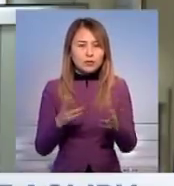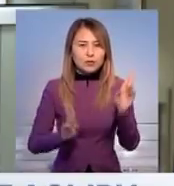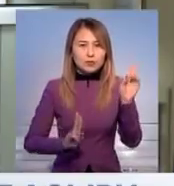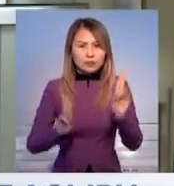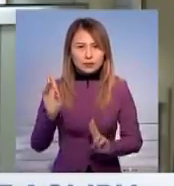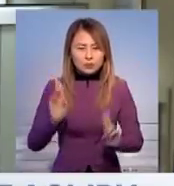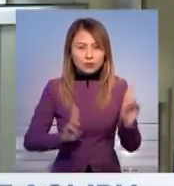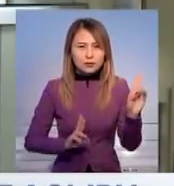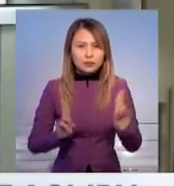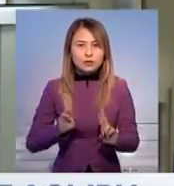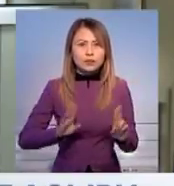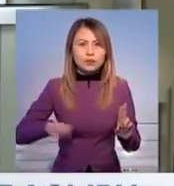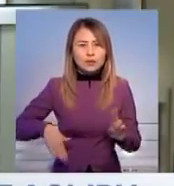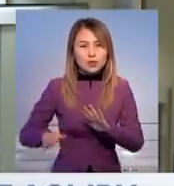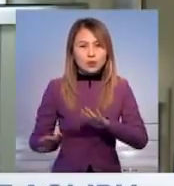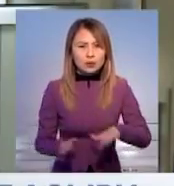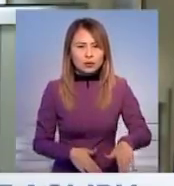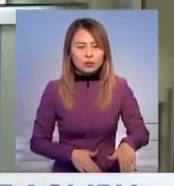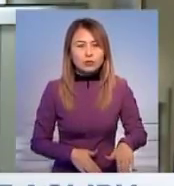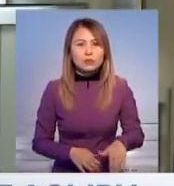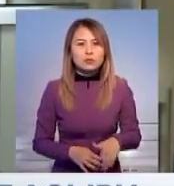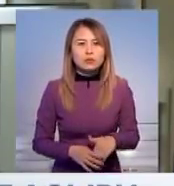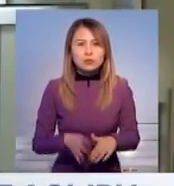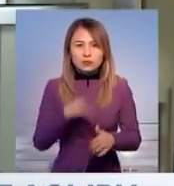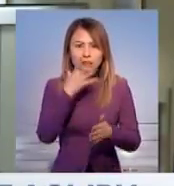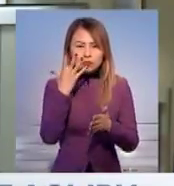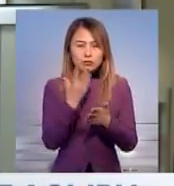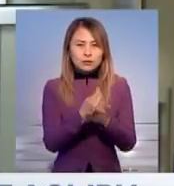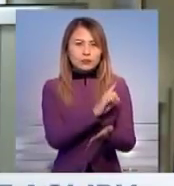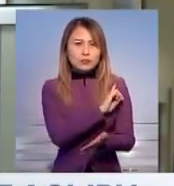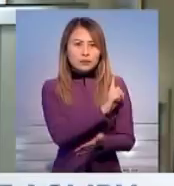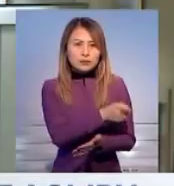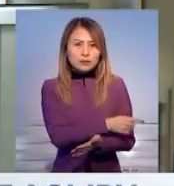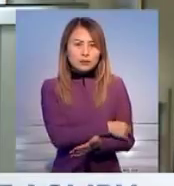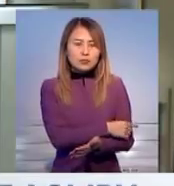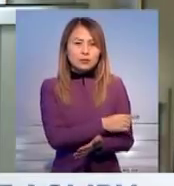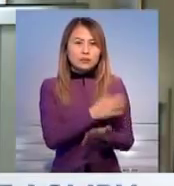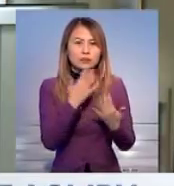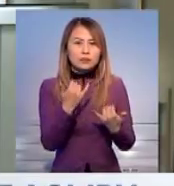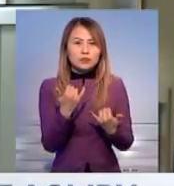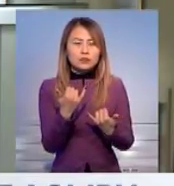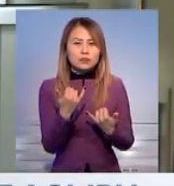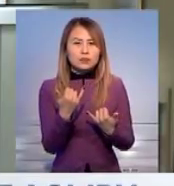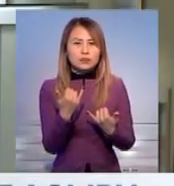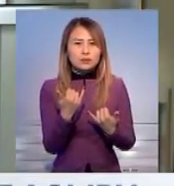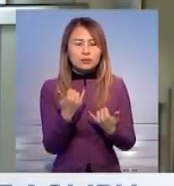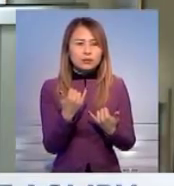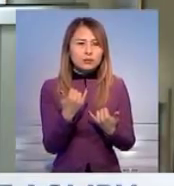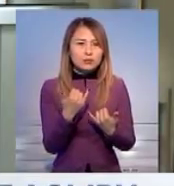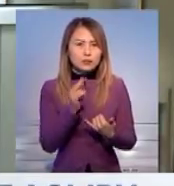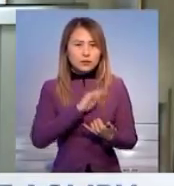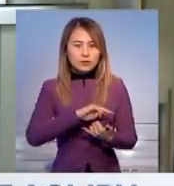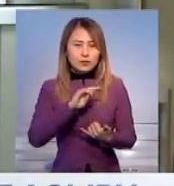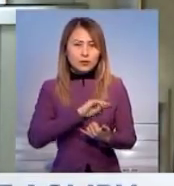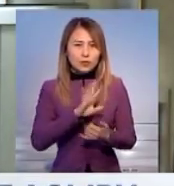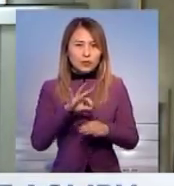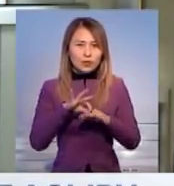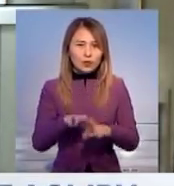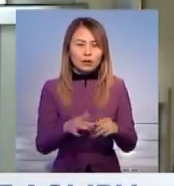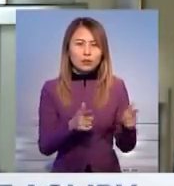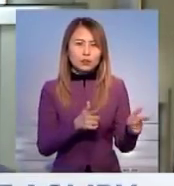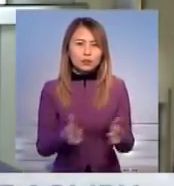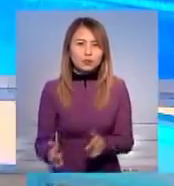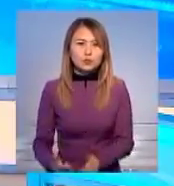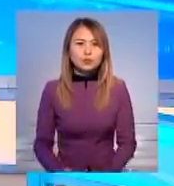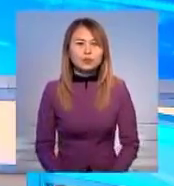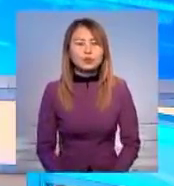ұстамаларды, сосы біздің министрліктің өзінің құзыретінде, сол жағынан біз жұмыстарды атқаруға дайынбыз.